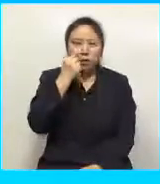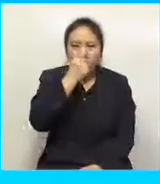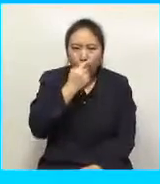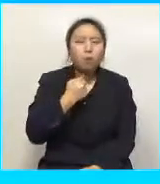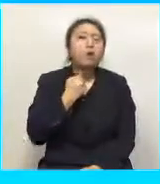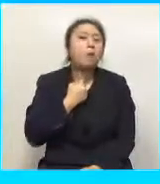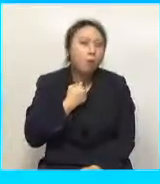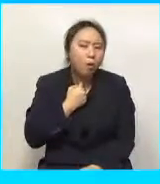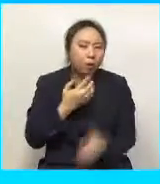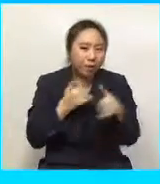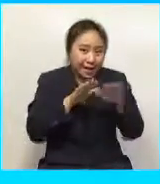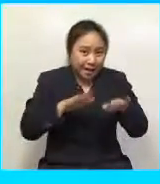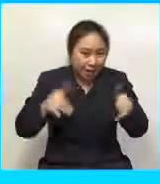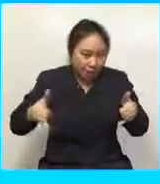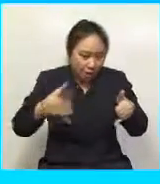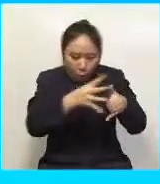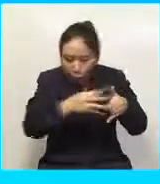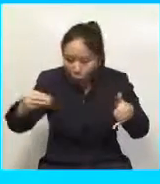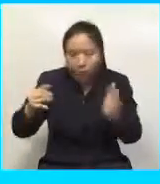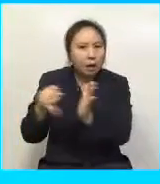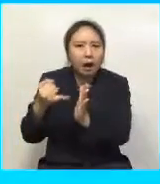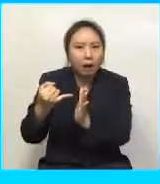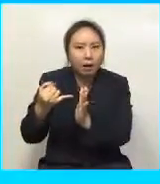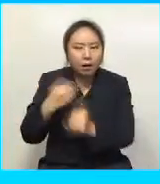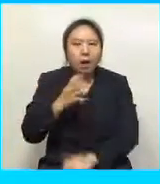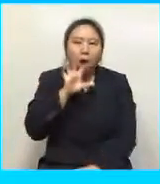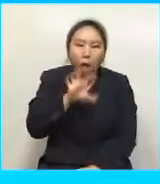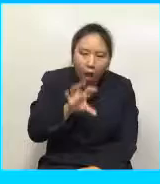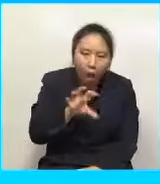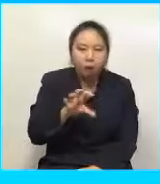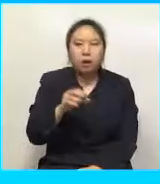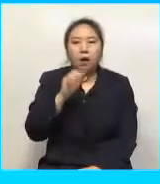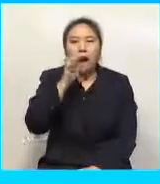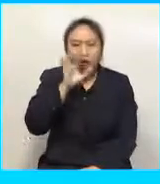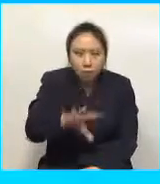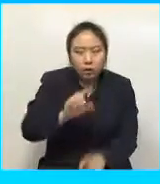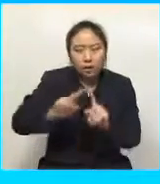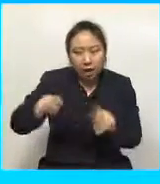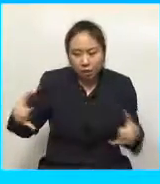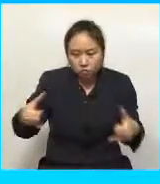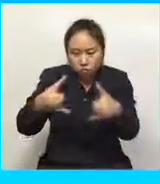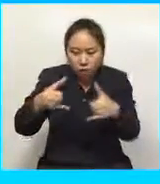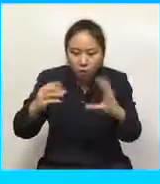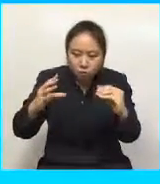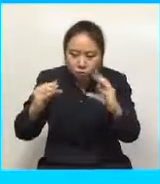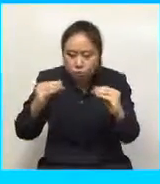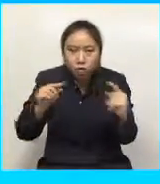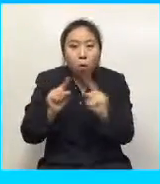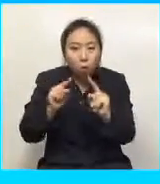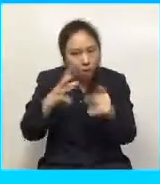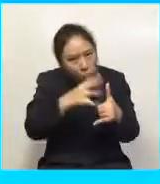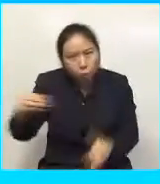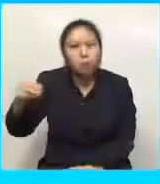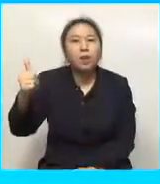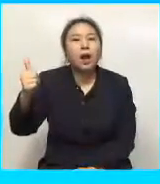อบอกเลยนะคะว่าติดต่อกันง่ายมากค่ะไอจามหรือว่าพูดคุยกันในระยะใกล้ชิดก็ติดได้นอกจากนี้นะคะ